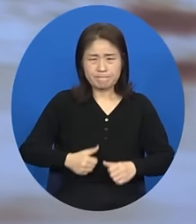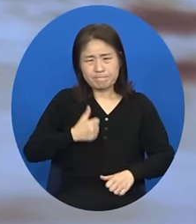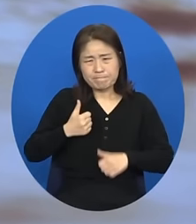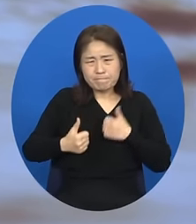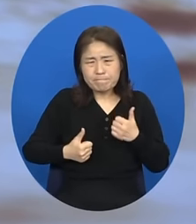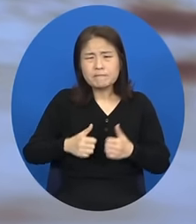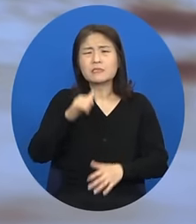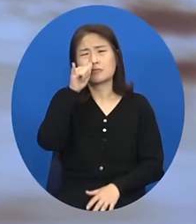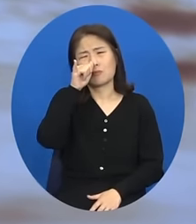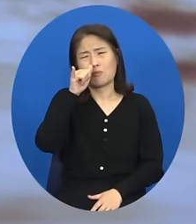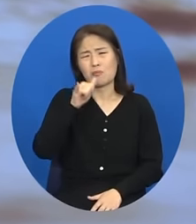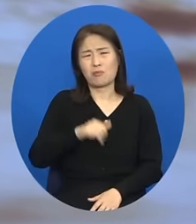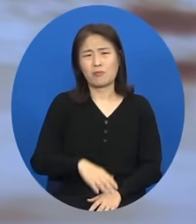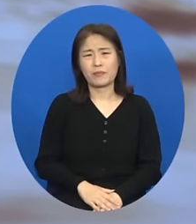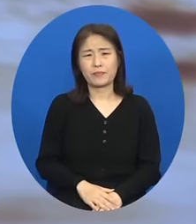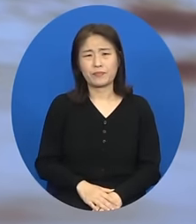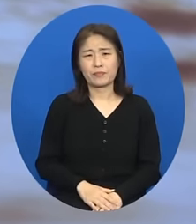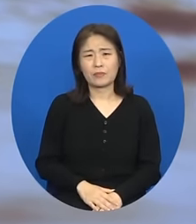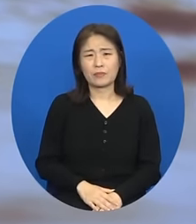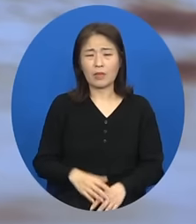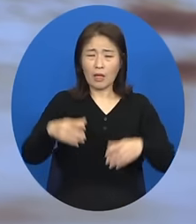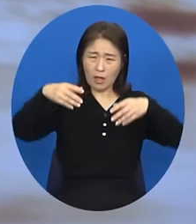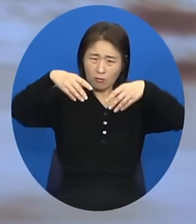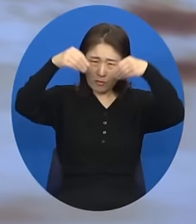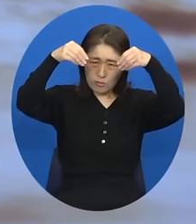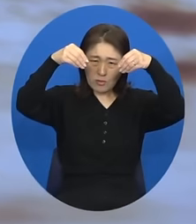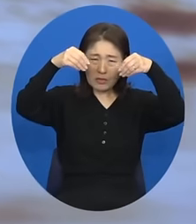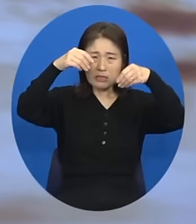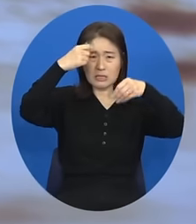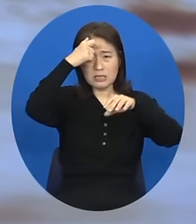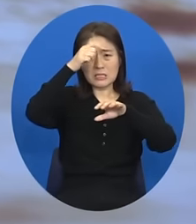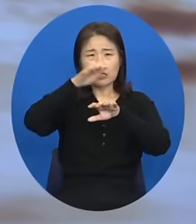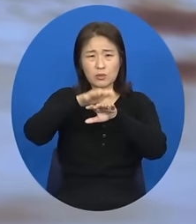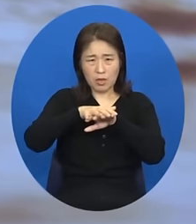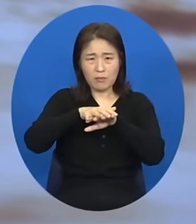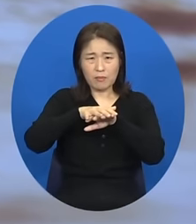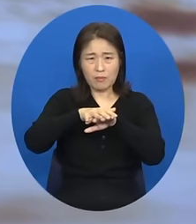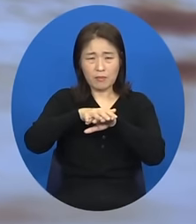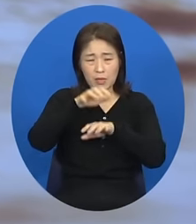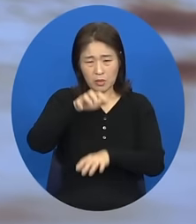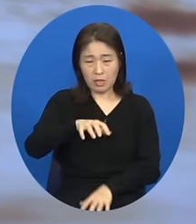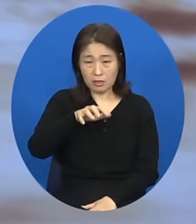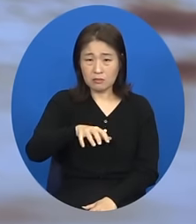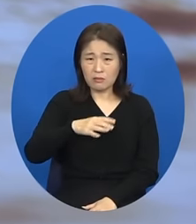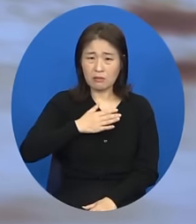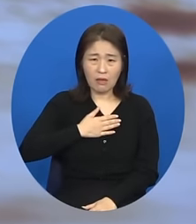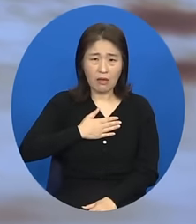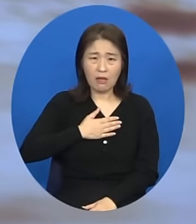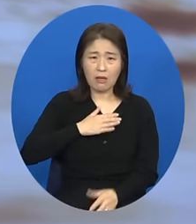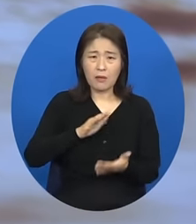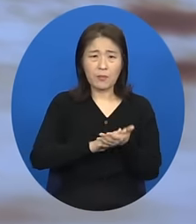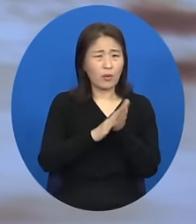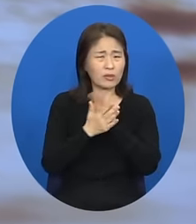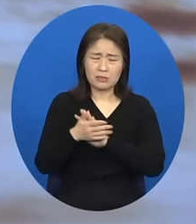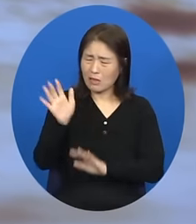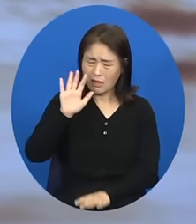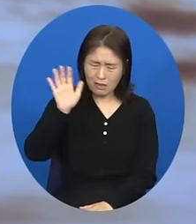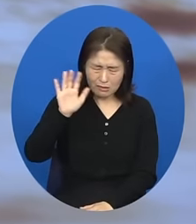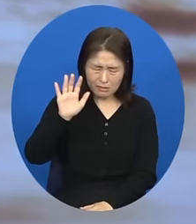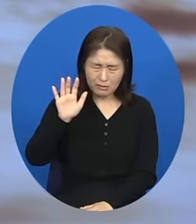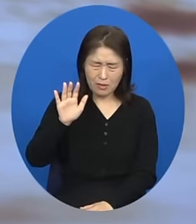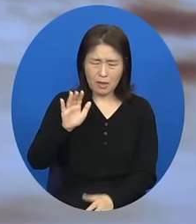꺼진 교회 예배당에 가서 하나님, 나는 변하지 않았습니다. 이렇게